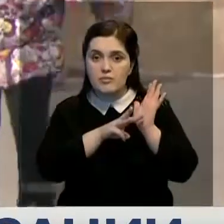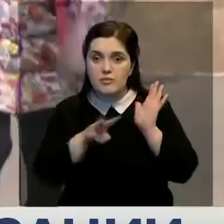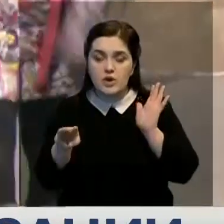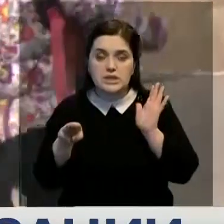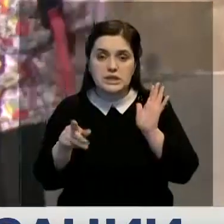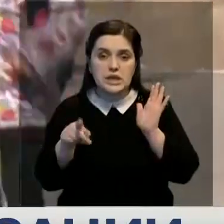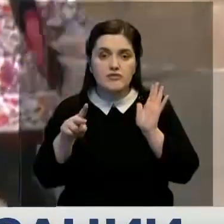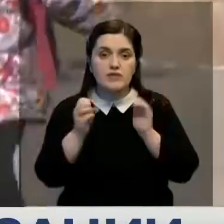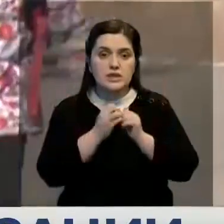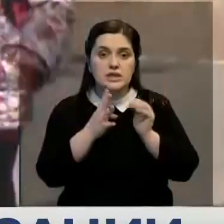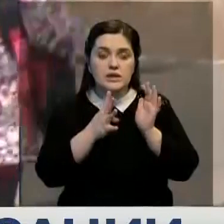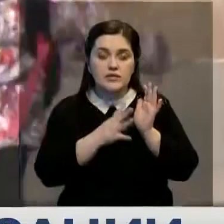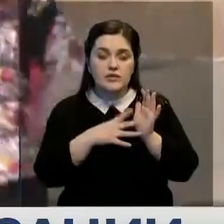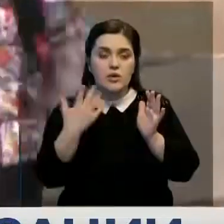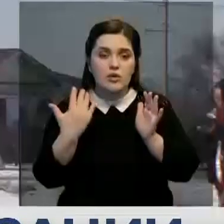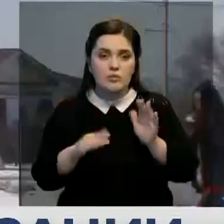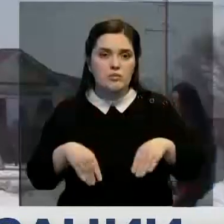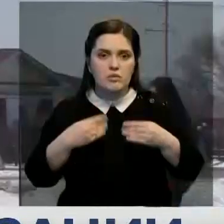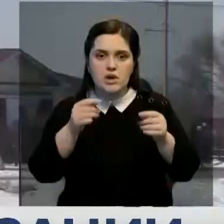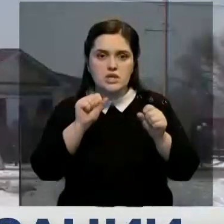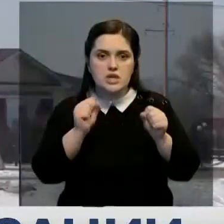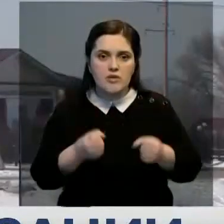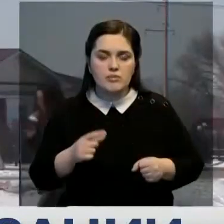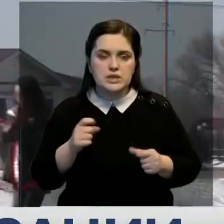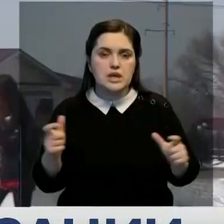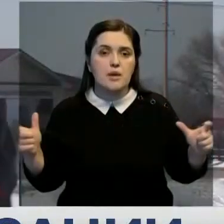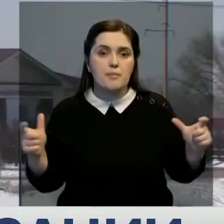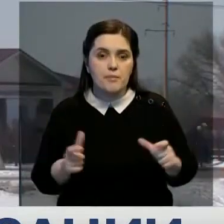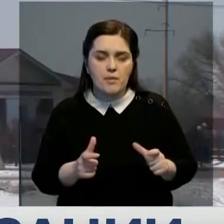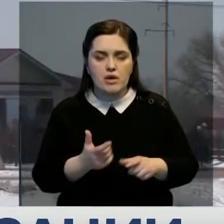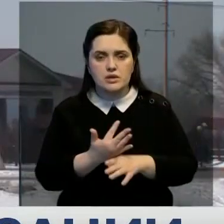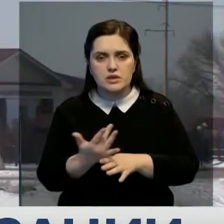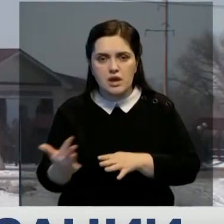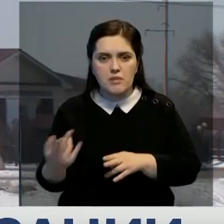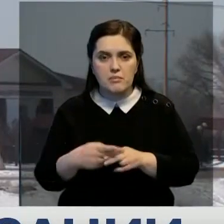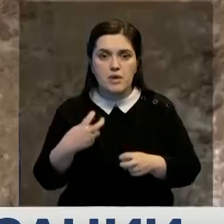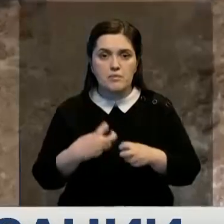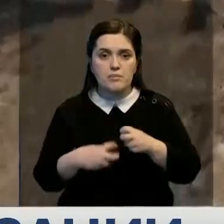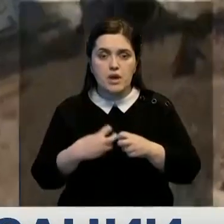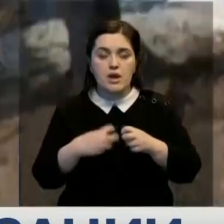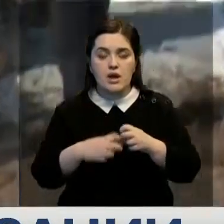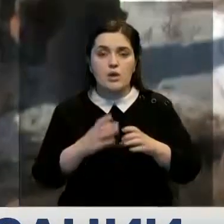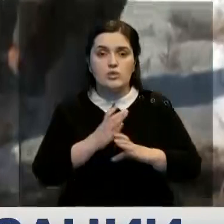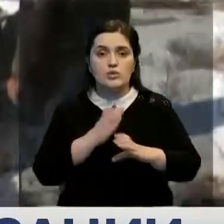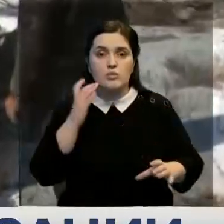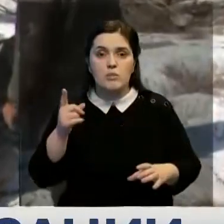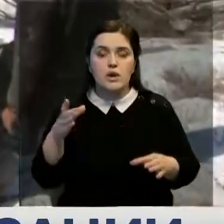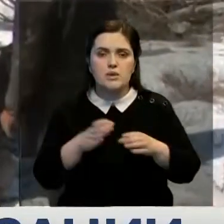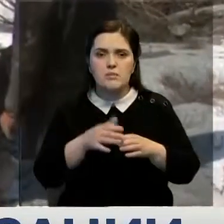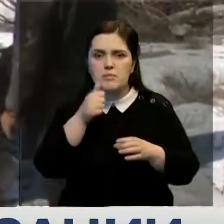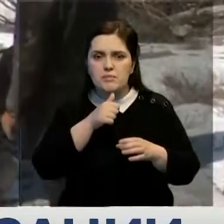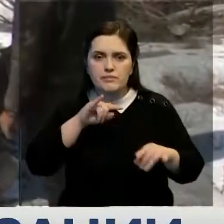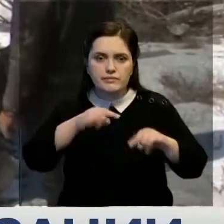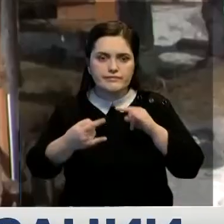В 2019 году воду в поселок подать оказалось невозможным из-за пандемии. Затем стали рваться трубы. Все это время компания пыталась латать дыры